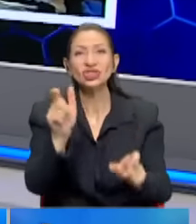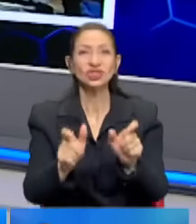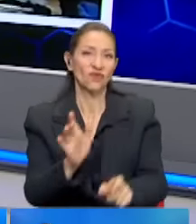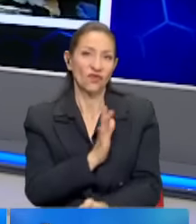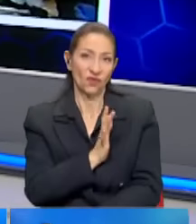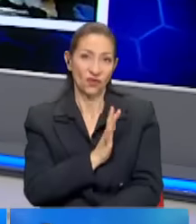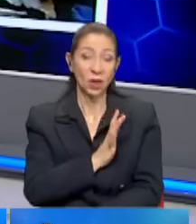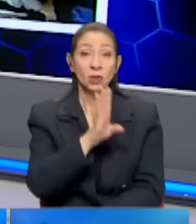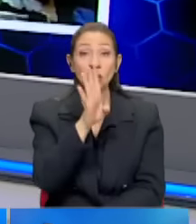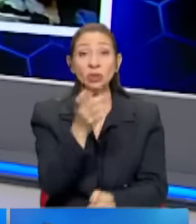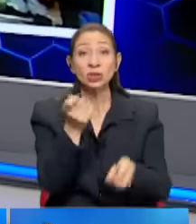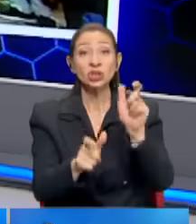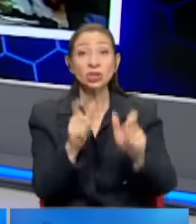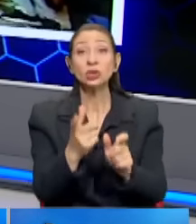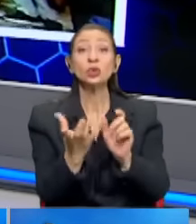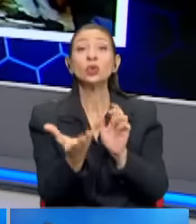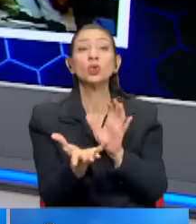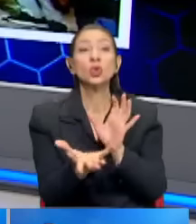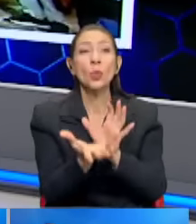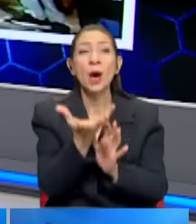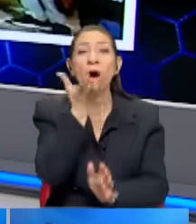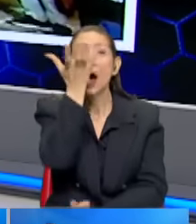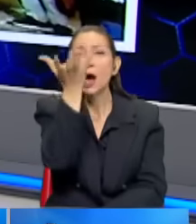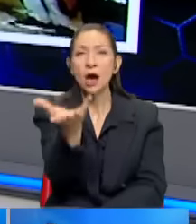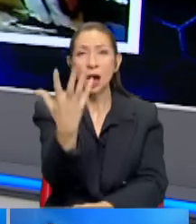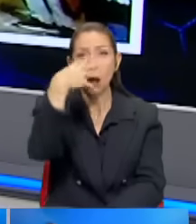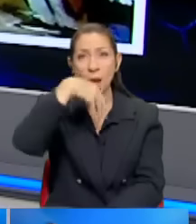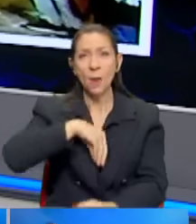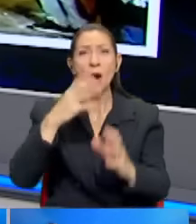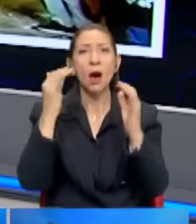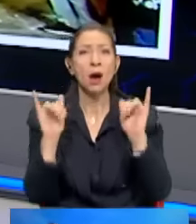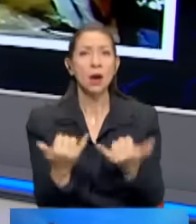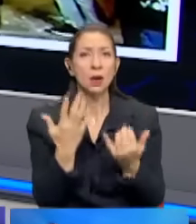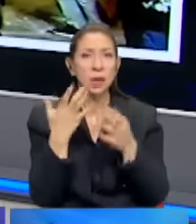var D işçi dumanlardan ağır bir şekilde